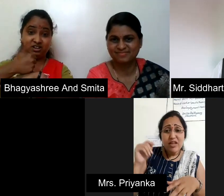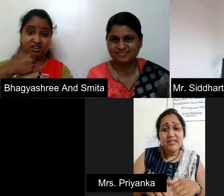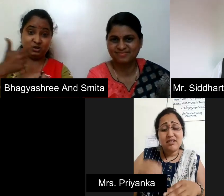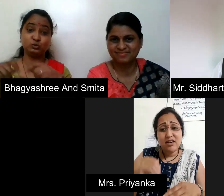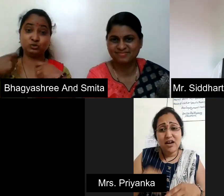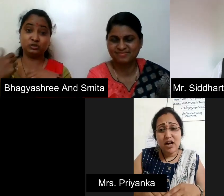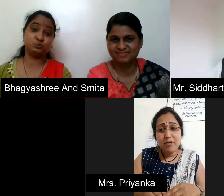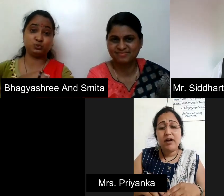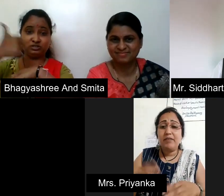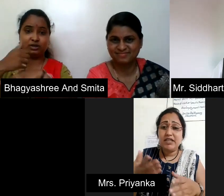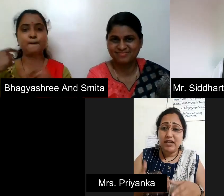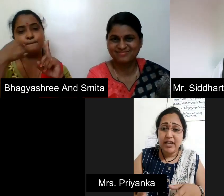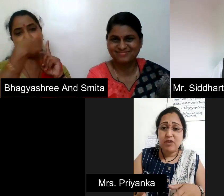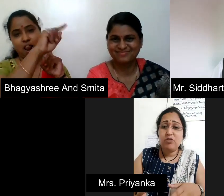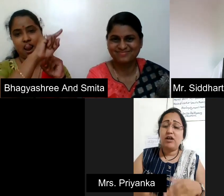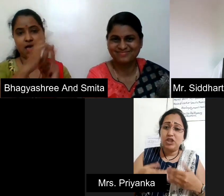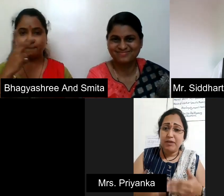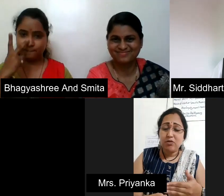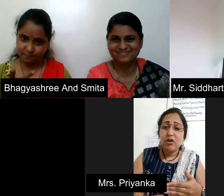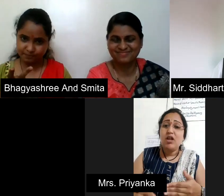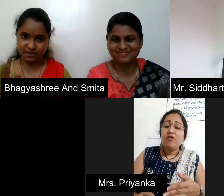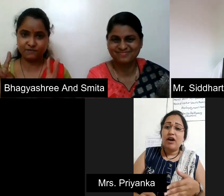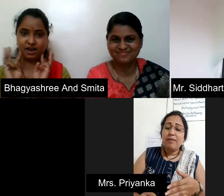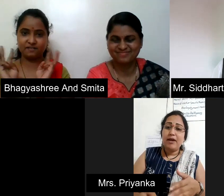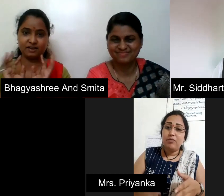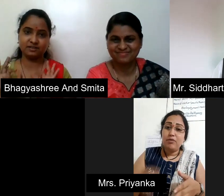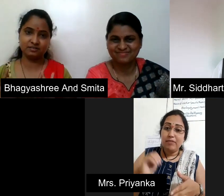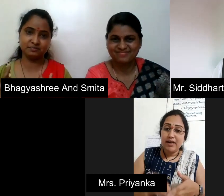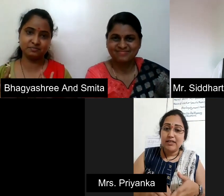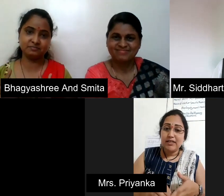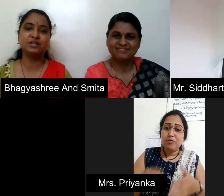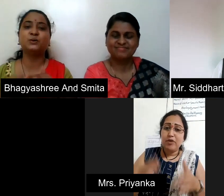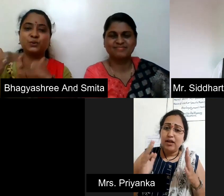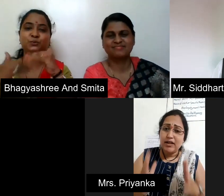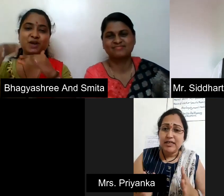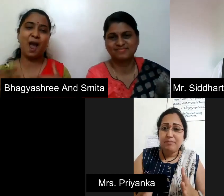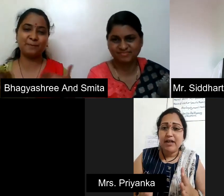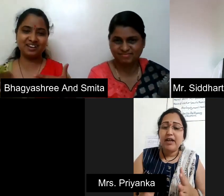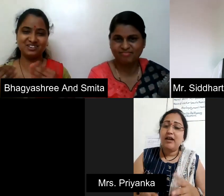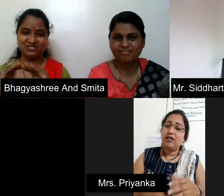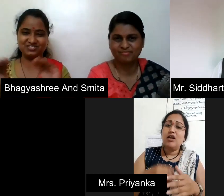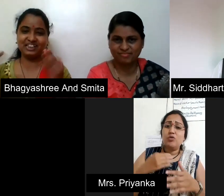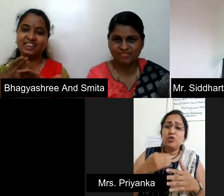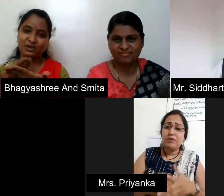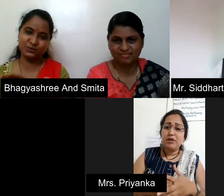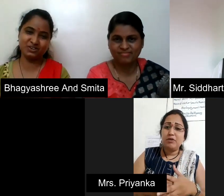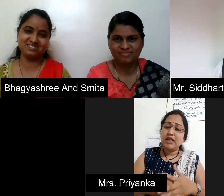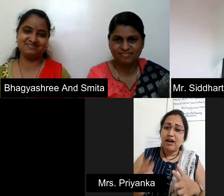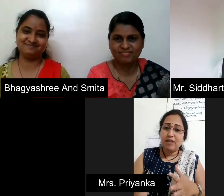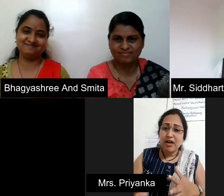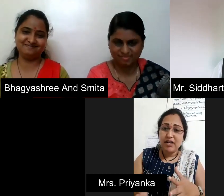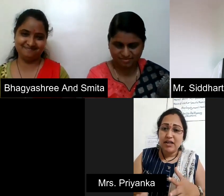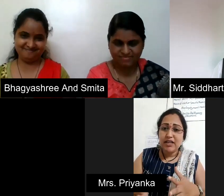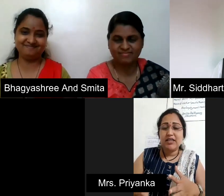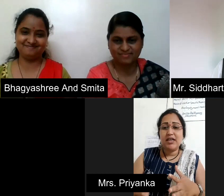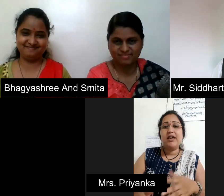जिस जगह आप लोग एडमिशन ले रहे हो या कुछ भी हो वहां पे पूरी मेहनत से, पूरी लगन से पढ़िए। कुछ भी हो जाए